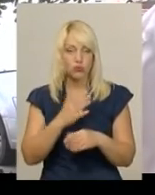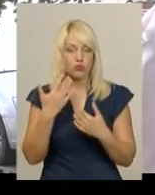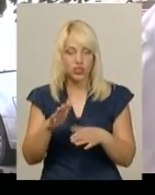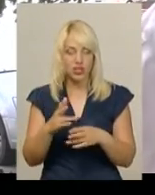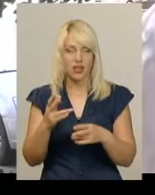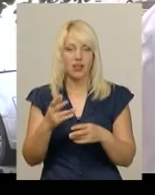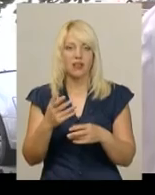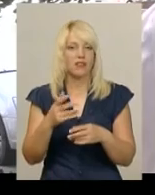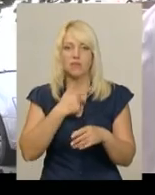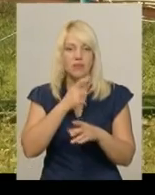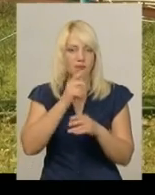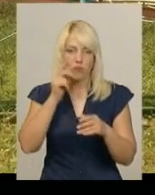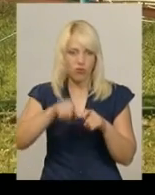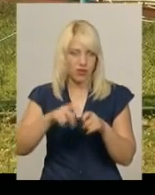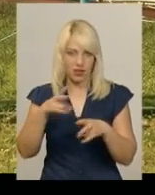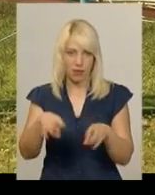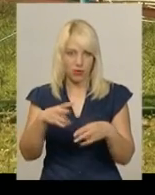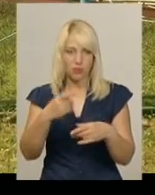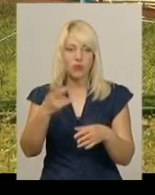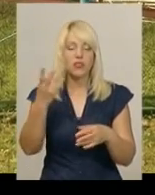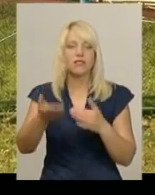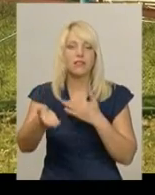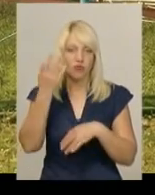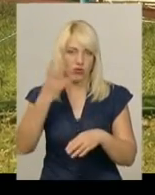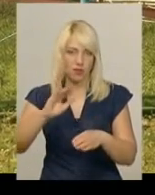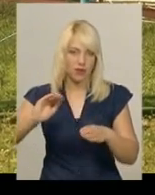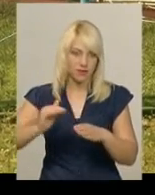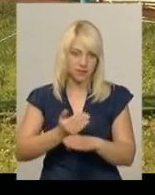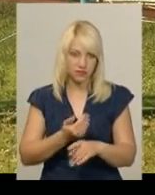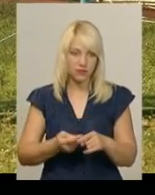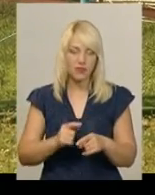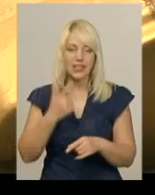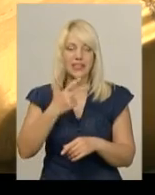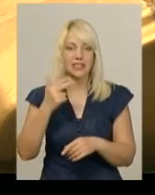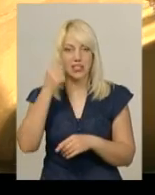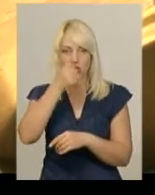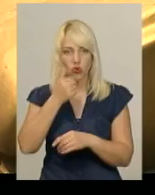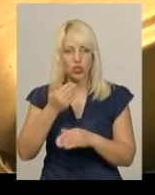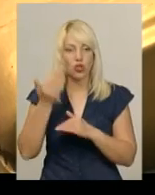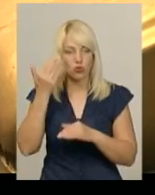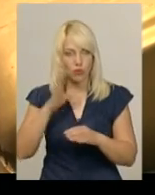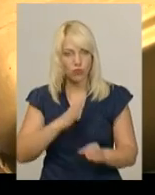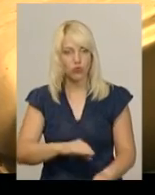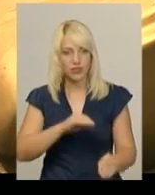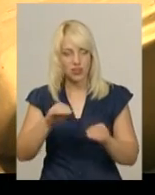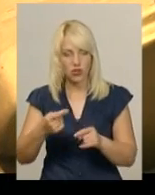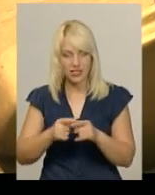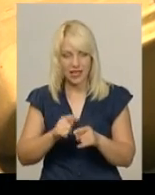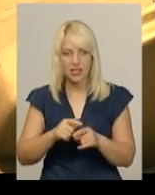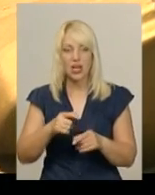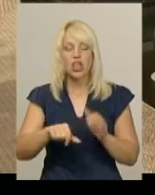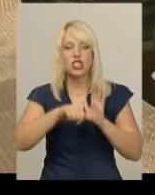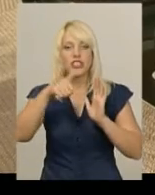бути зрізане, порізане, демонтоване. Атракціон «Веселі гірки» встановлений 33 роки тому здадуть на металобрухт. Важить атракціон 16